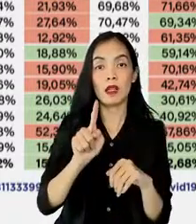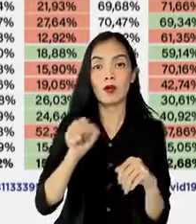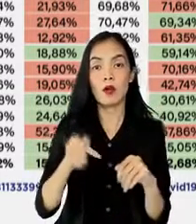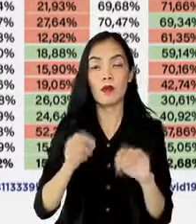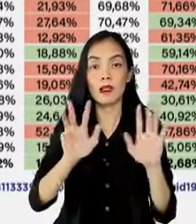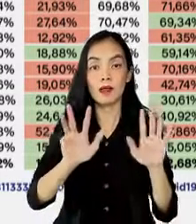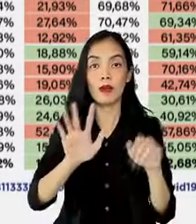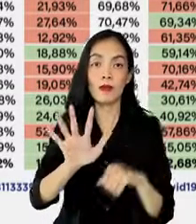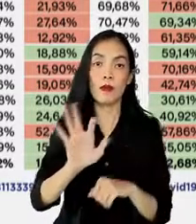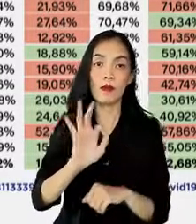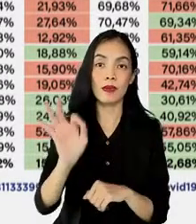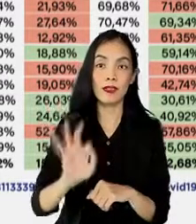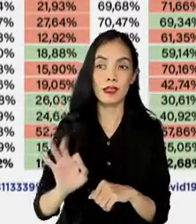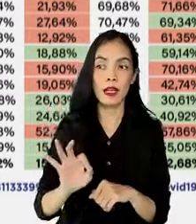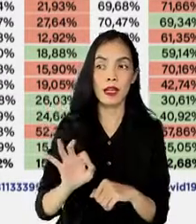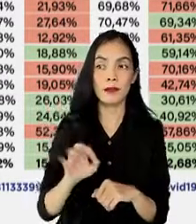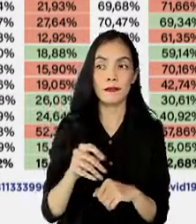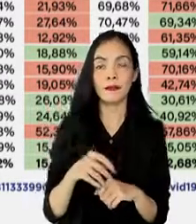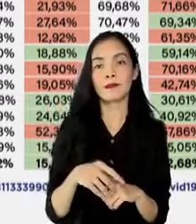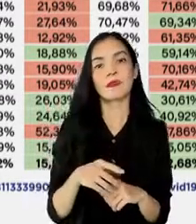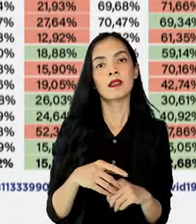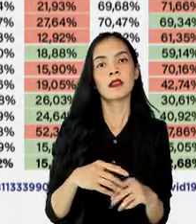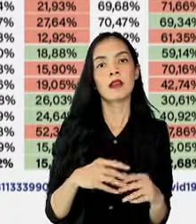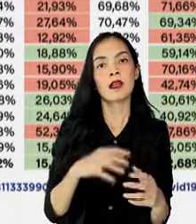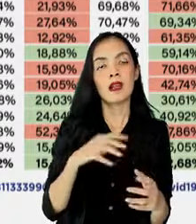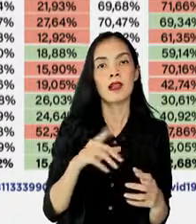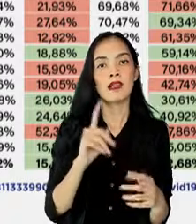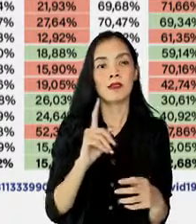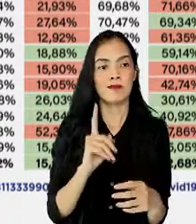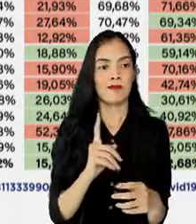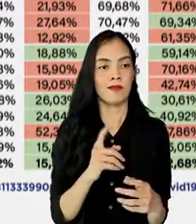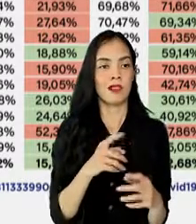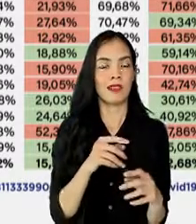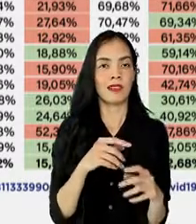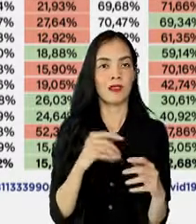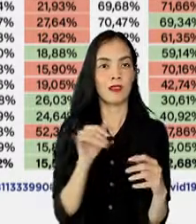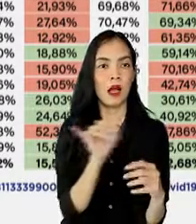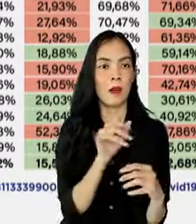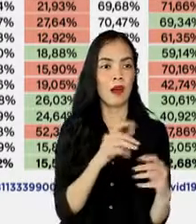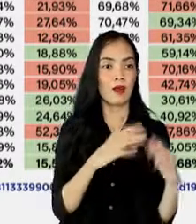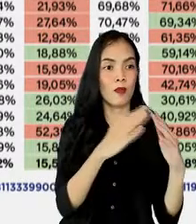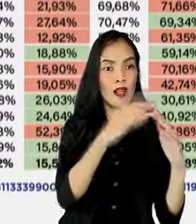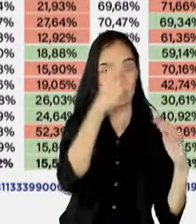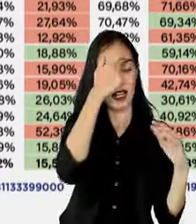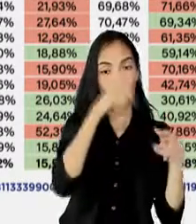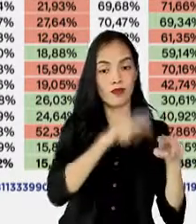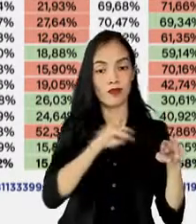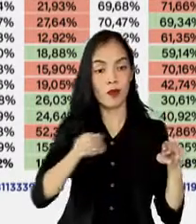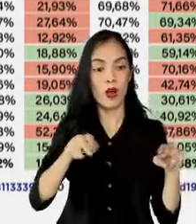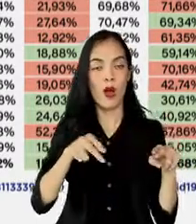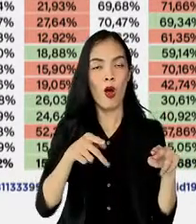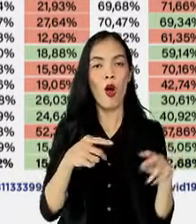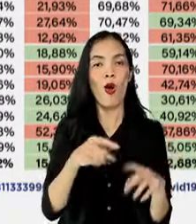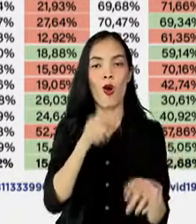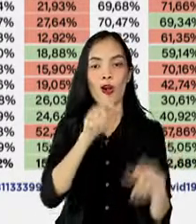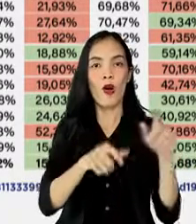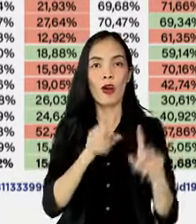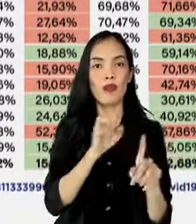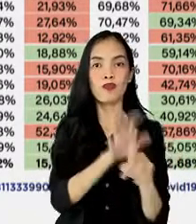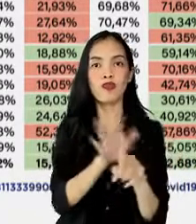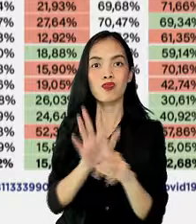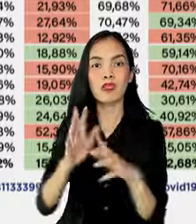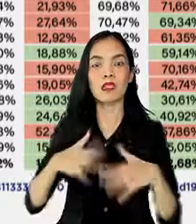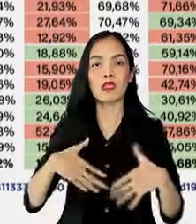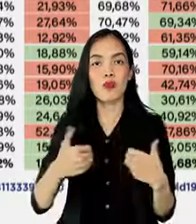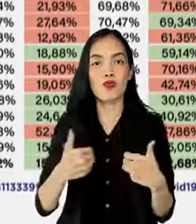penurunan ini juga sejalan dengan penurunan kasus aktif selama dua minggu terakhir dari yang sebelumnya sempat